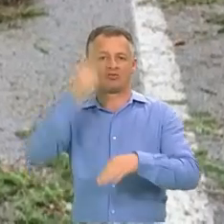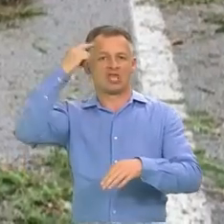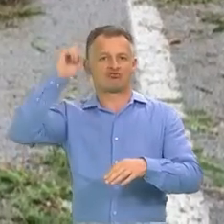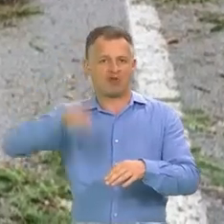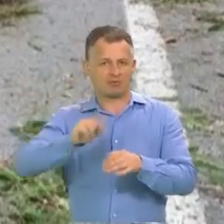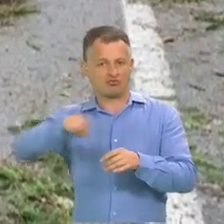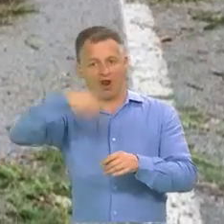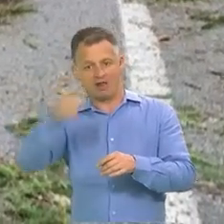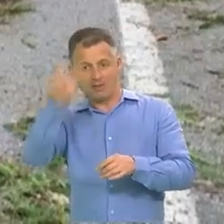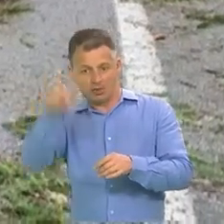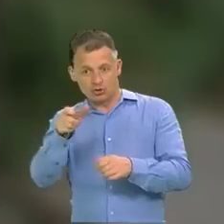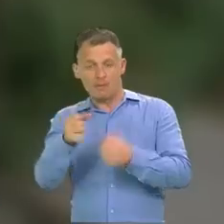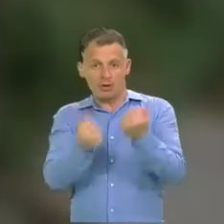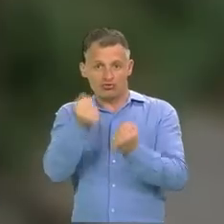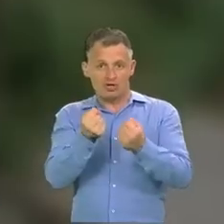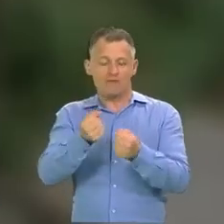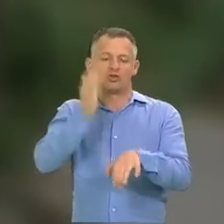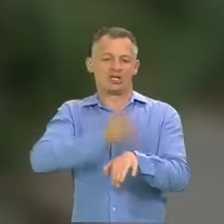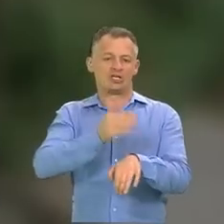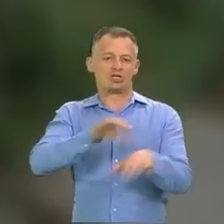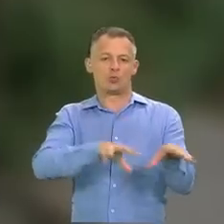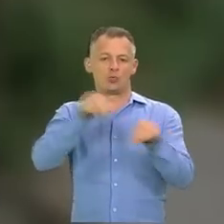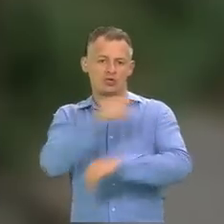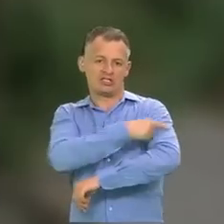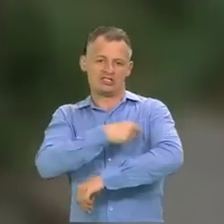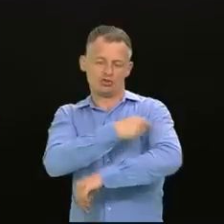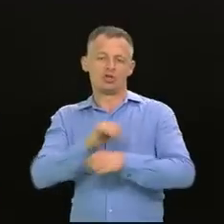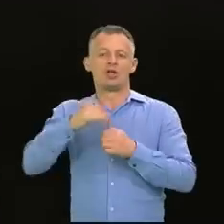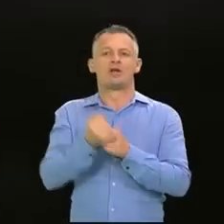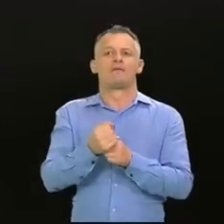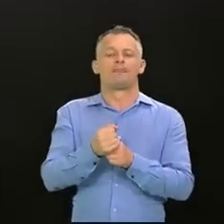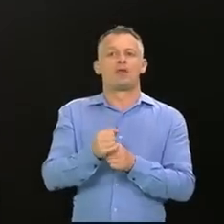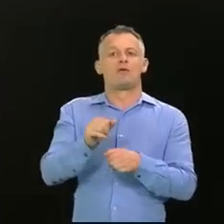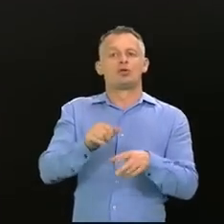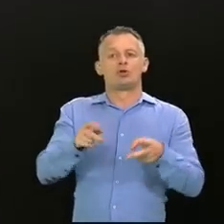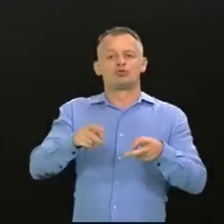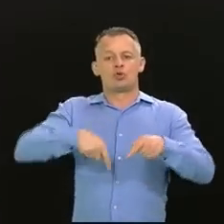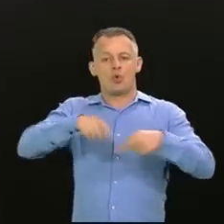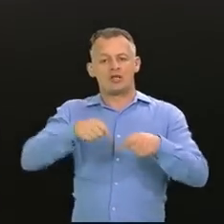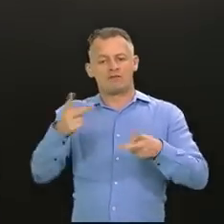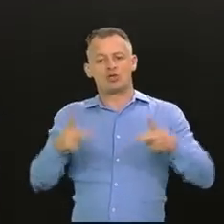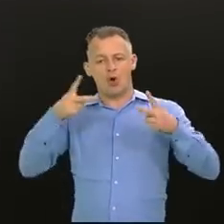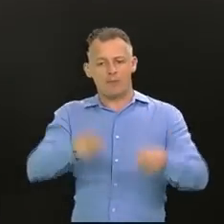fost rănit și a fost dus la spital. Traficul a fost blocat în zonă pentru mai multe ore. Și în Maramureș a fost prăpăd.